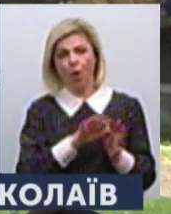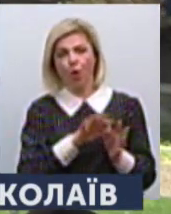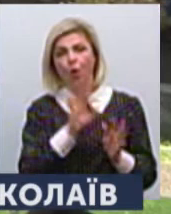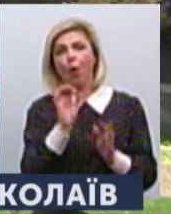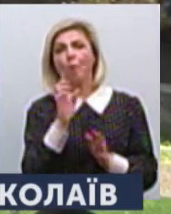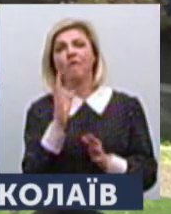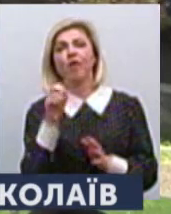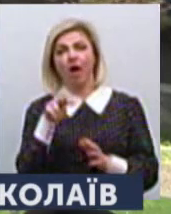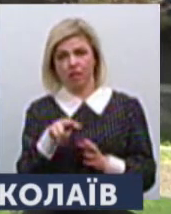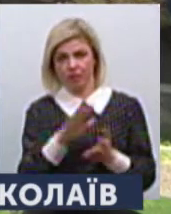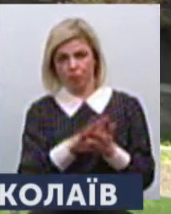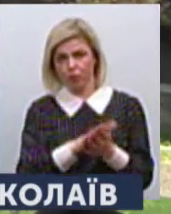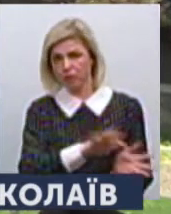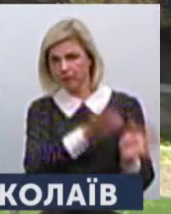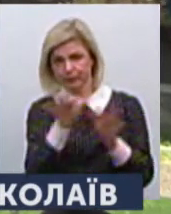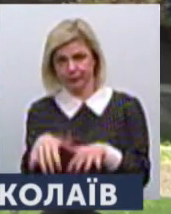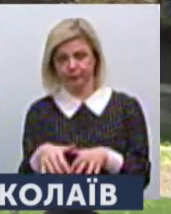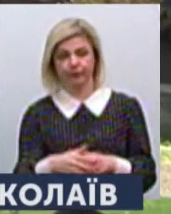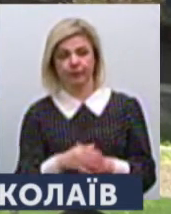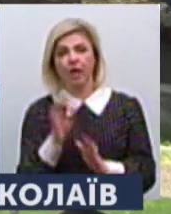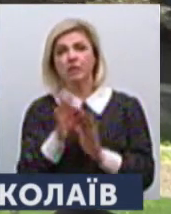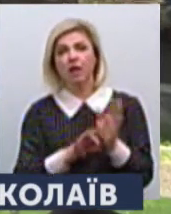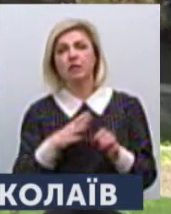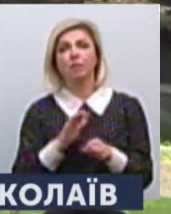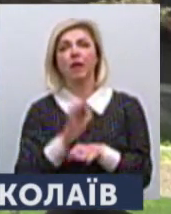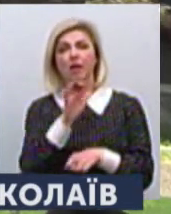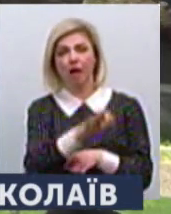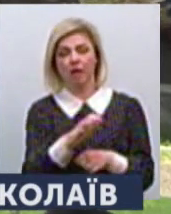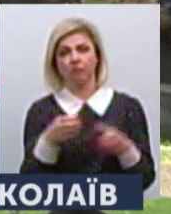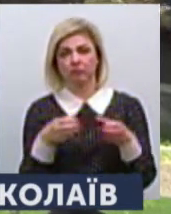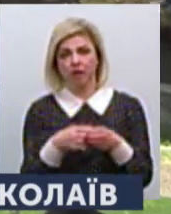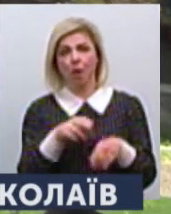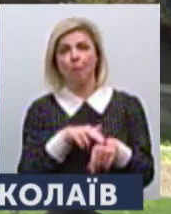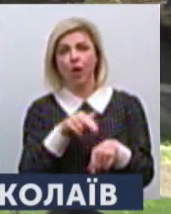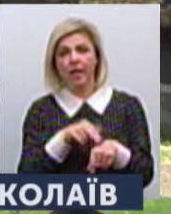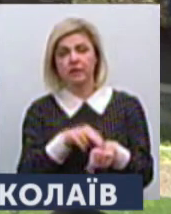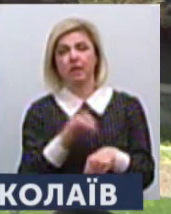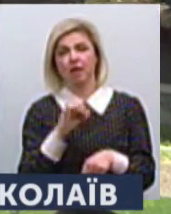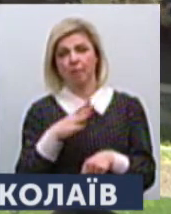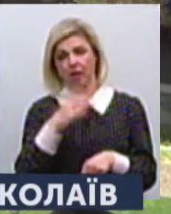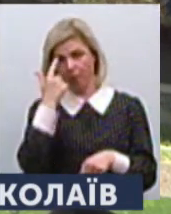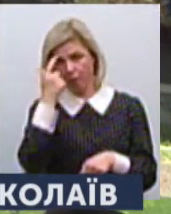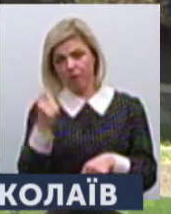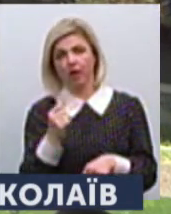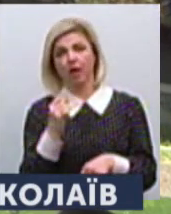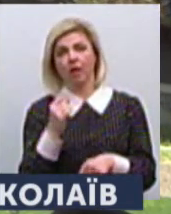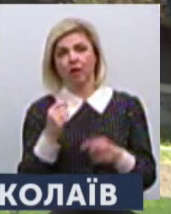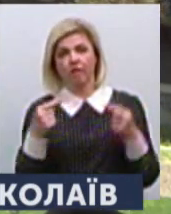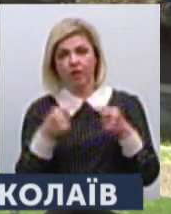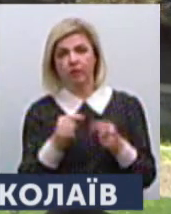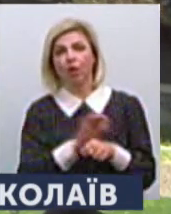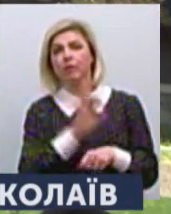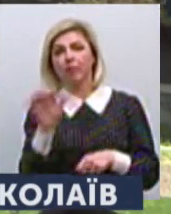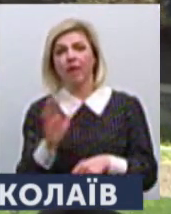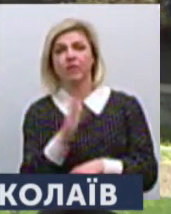місце події було направлено наряд сектору реагування патрульної поліції, повідомлено відповідно до лікарні